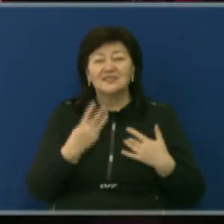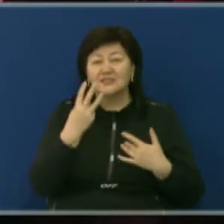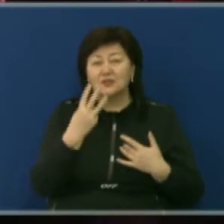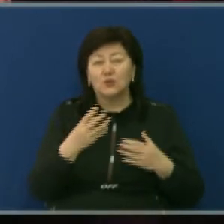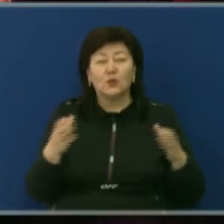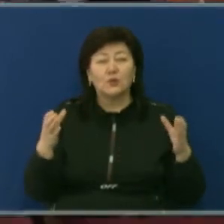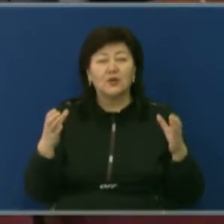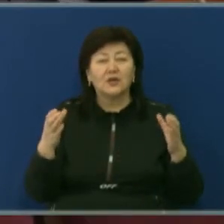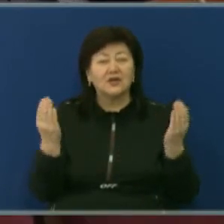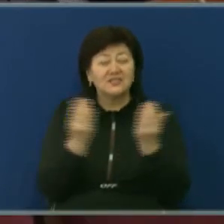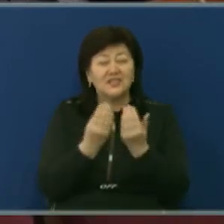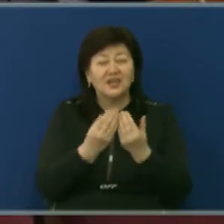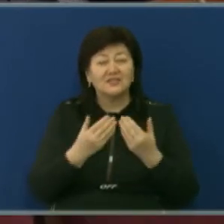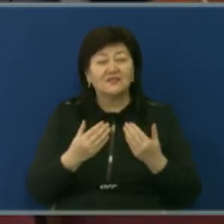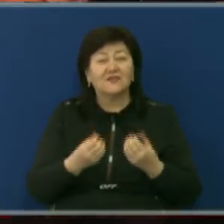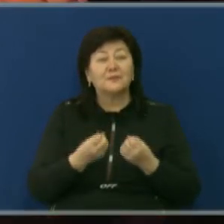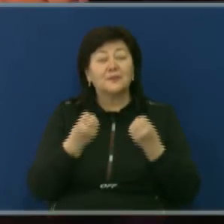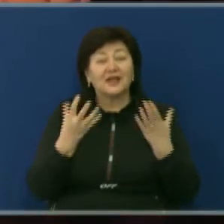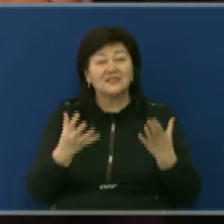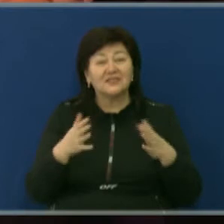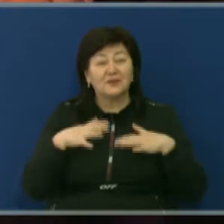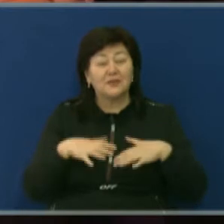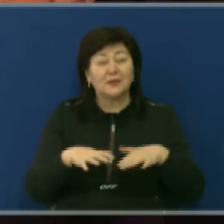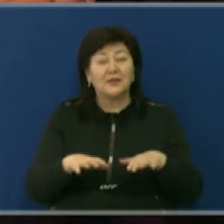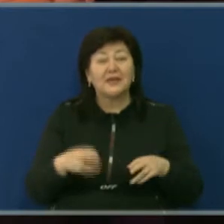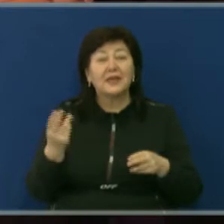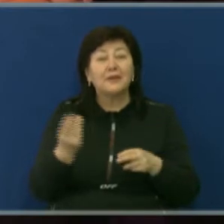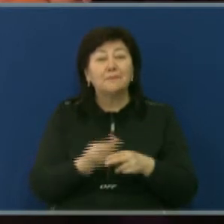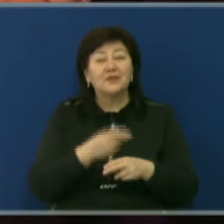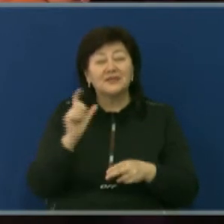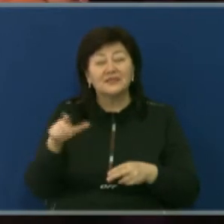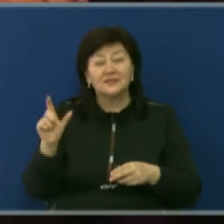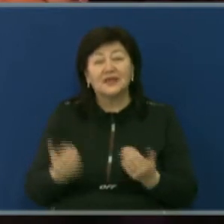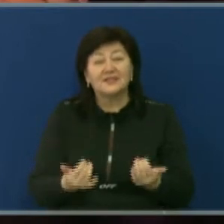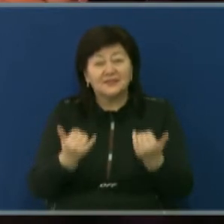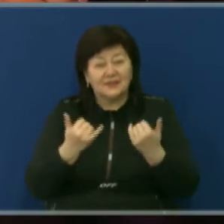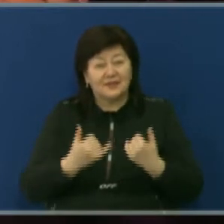города отметили День театра без зрителей. Три театра прекрасно